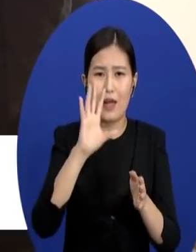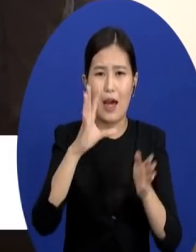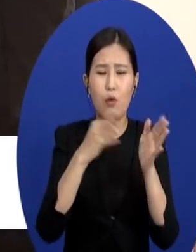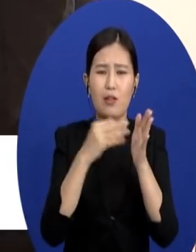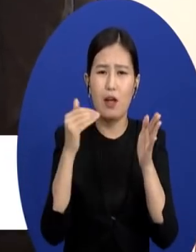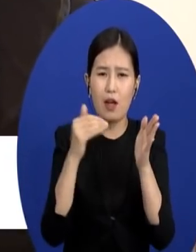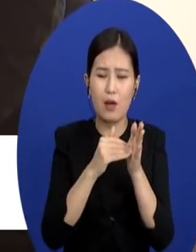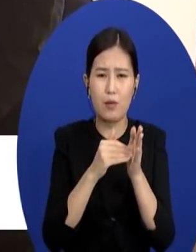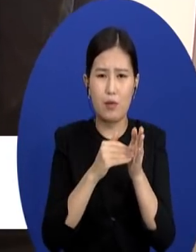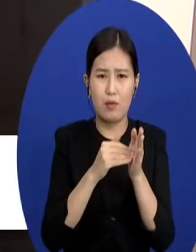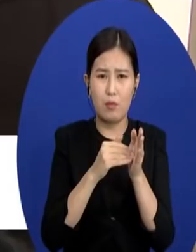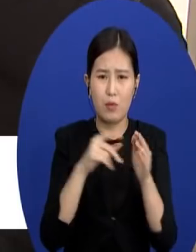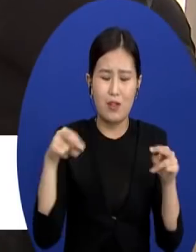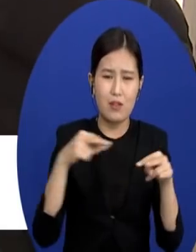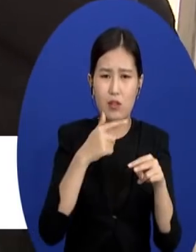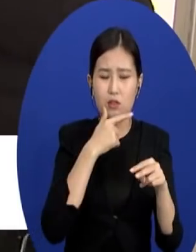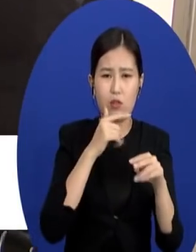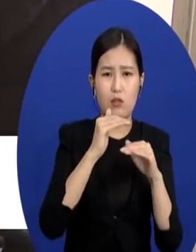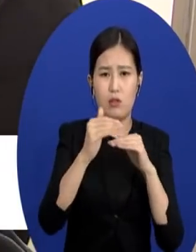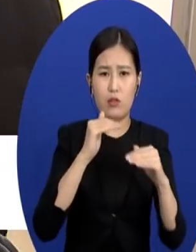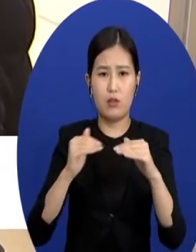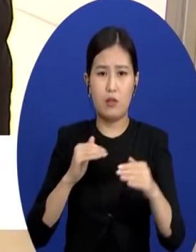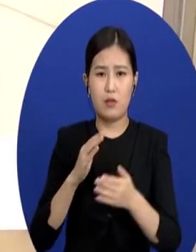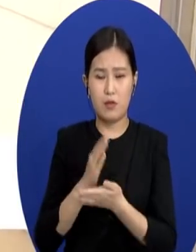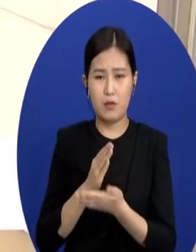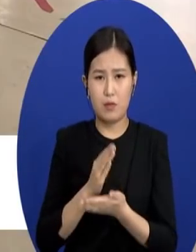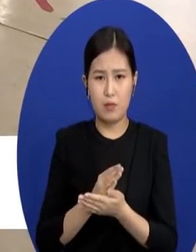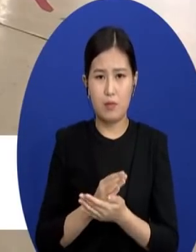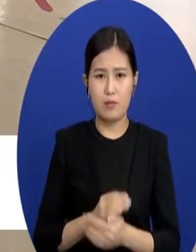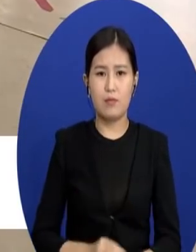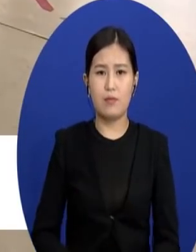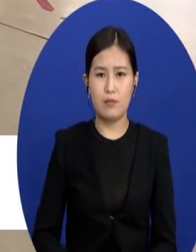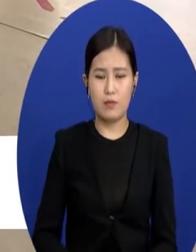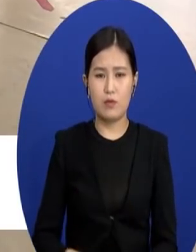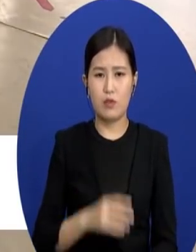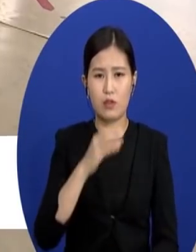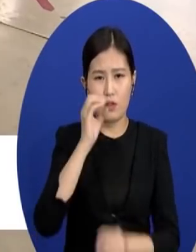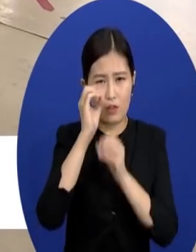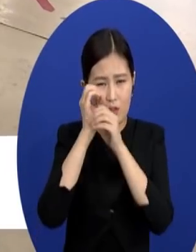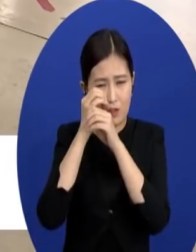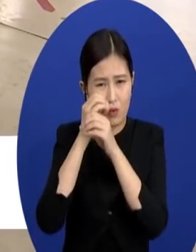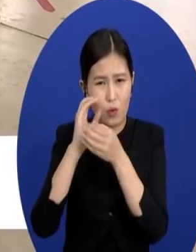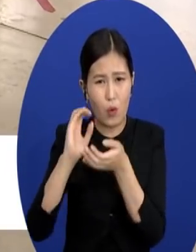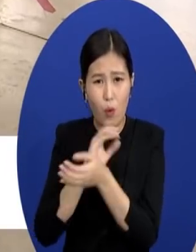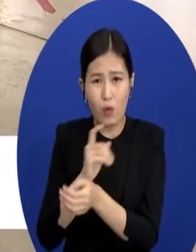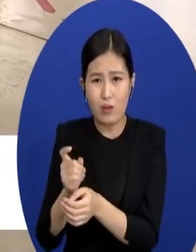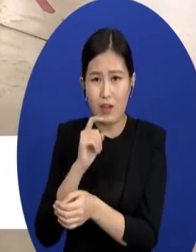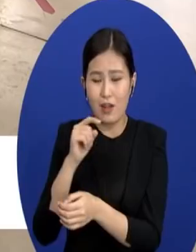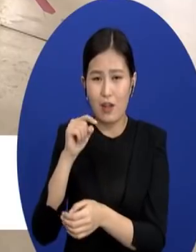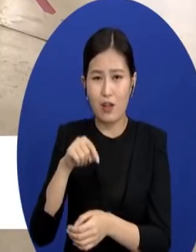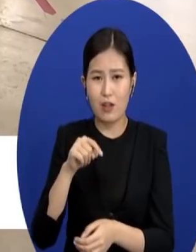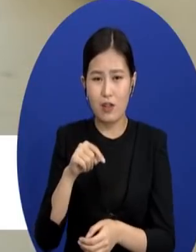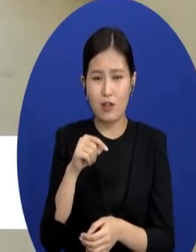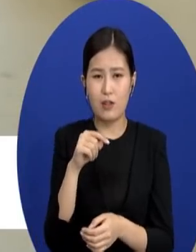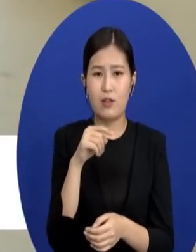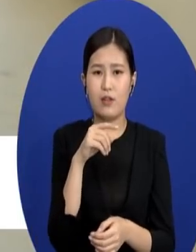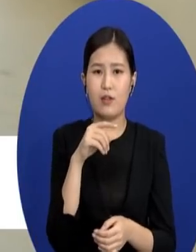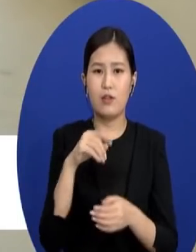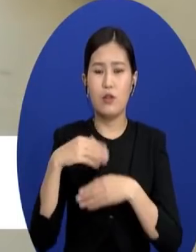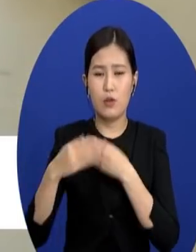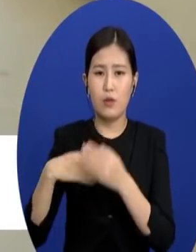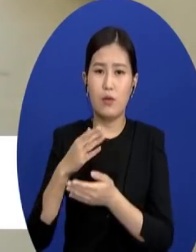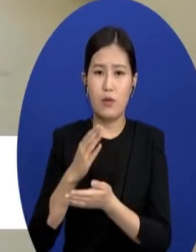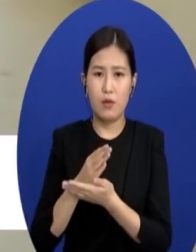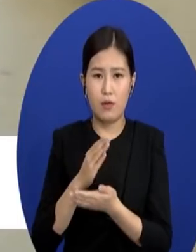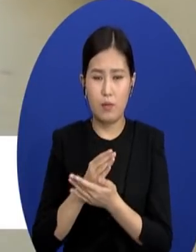ороод байгаа юм. Дотор байранд амьдарч байгаа оюутнуудын тухайд нийслэлийн PCR-ын 20 шинжилгээ авахсан шинжилгээ өгөхгүй. Хатуу хөлөөрөөний үед